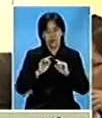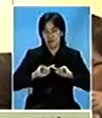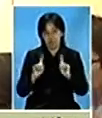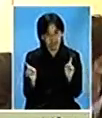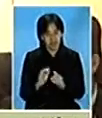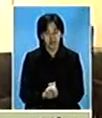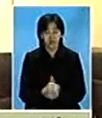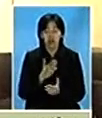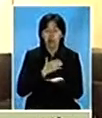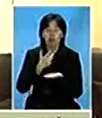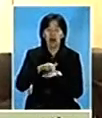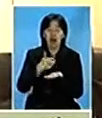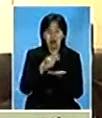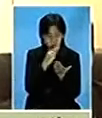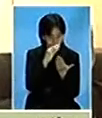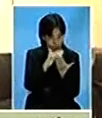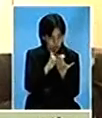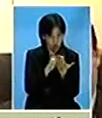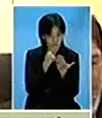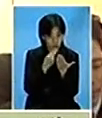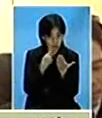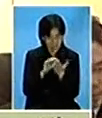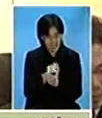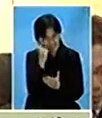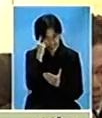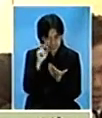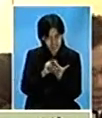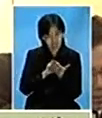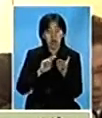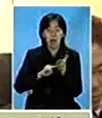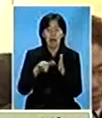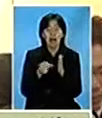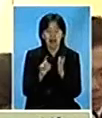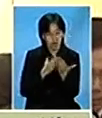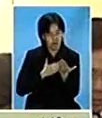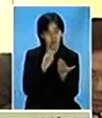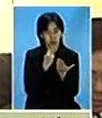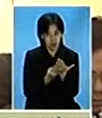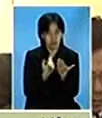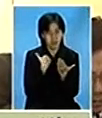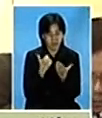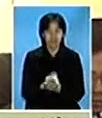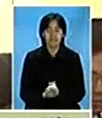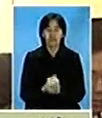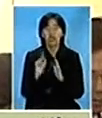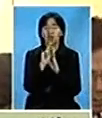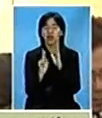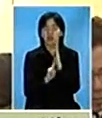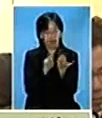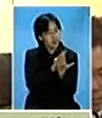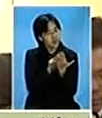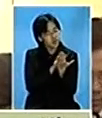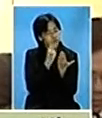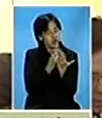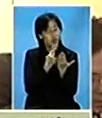ทีนี้เราก็บอกว่าเอ๊ะเขียนอย่างนี้เนี่ยพอเราอ่านปุ๊บเราก็บอกไอ้เขียนยี่แปลว่าอะไรเราก็ไปดูนะครับเราก็ไปดูกฎหมายฉบับนั้นว่าพอดูเข้า